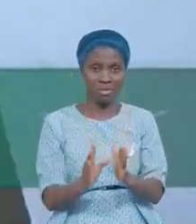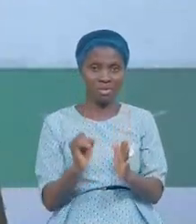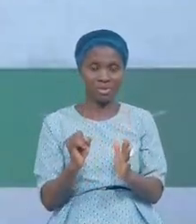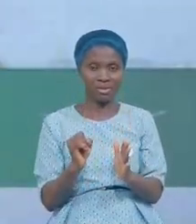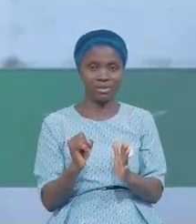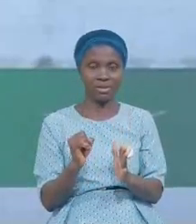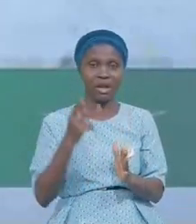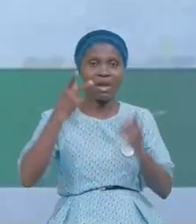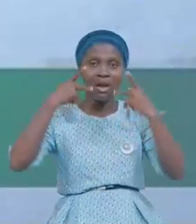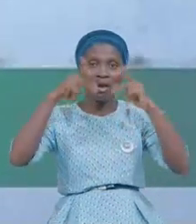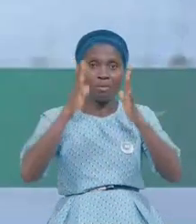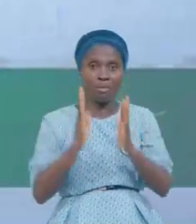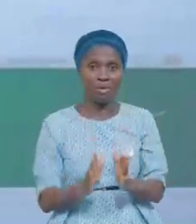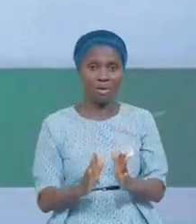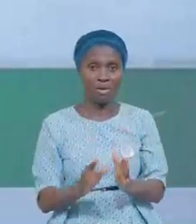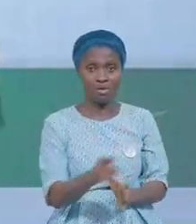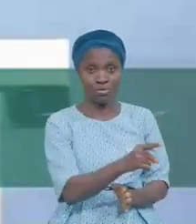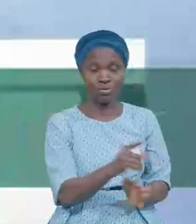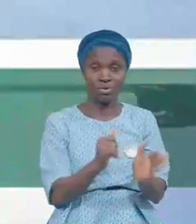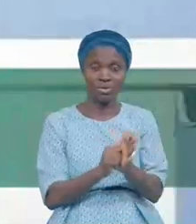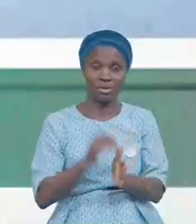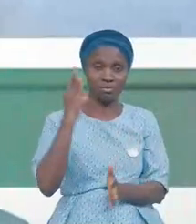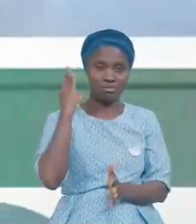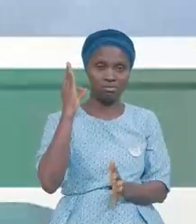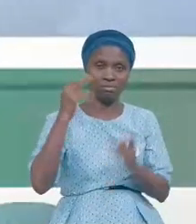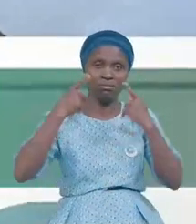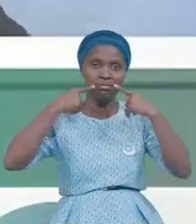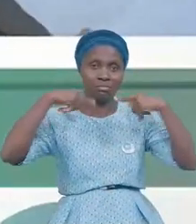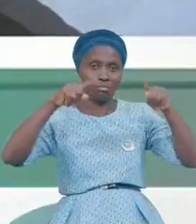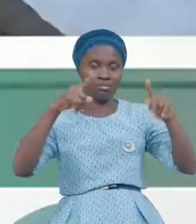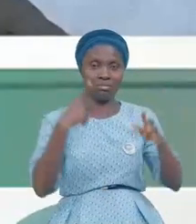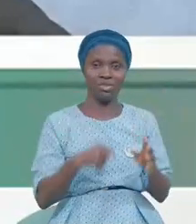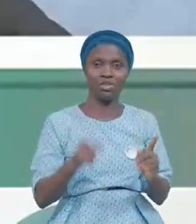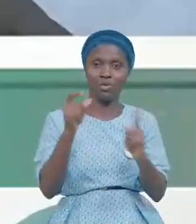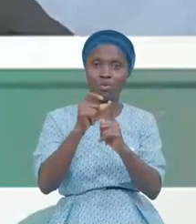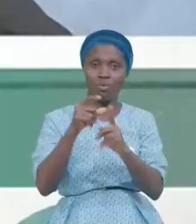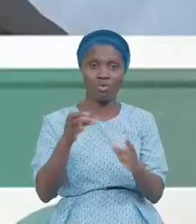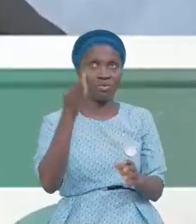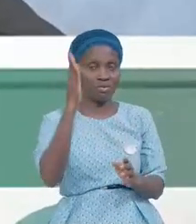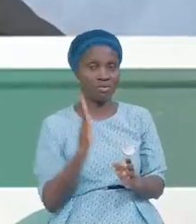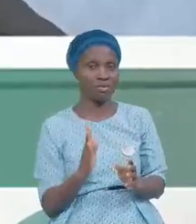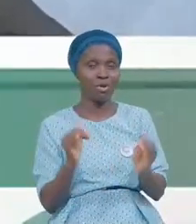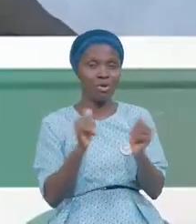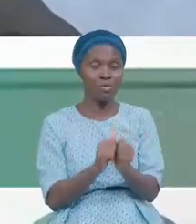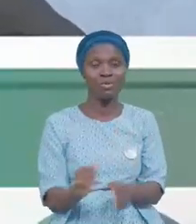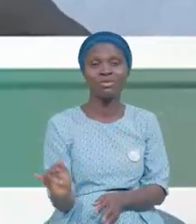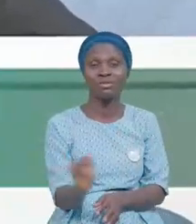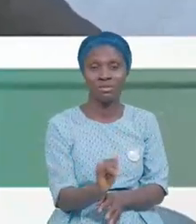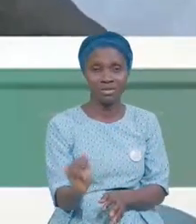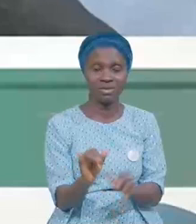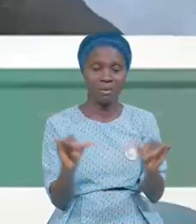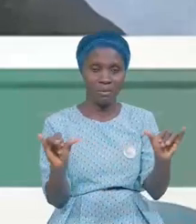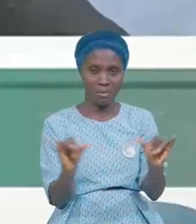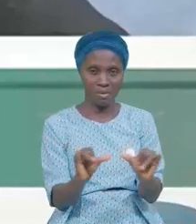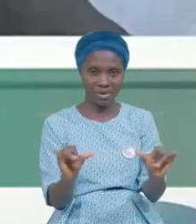prédicateurs, ceux qui déclarent, proclament la parole de Dieu. Les proclamateurs avec la même mesure